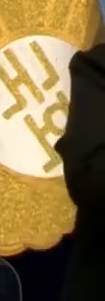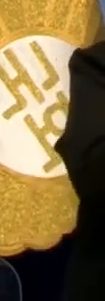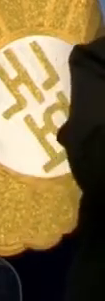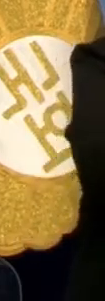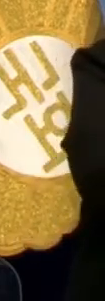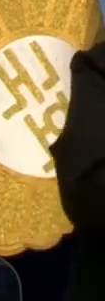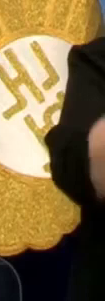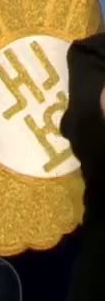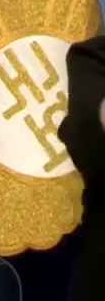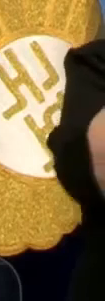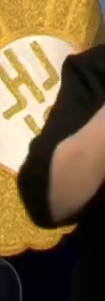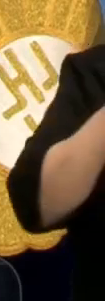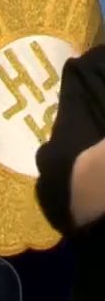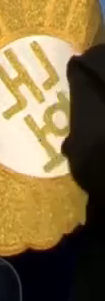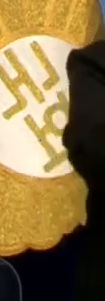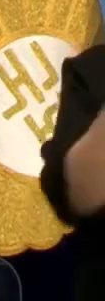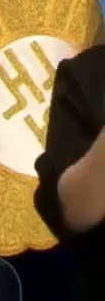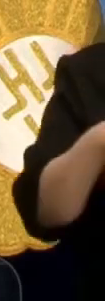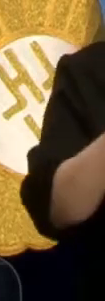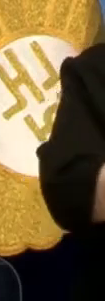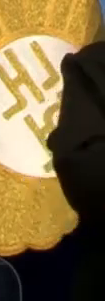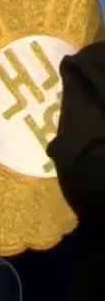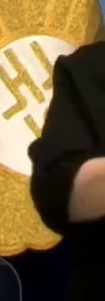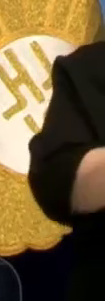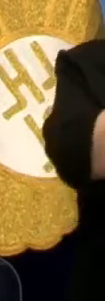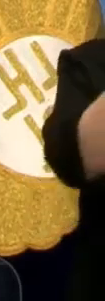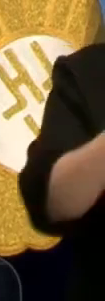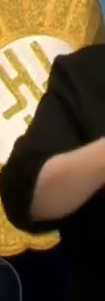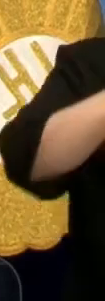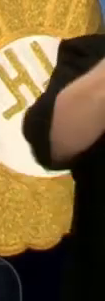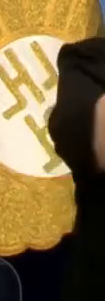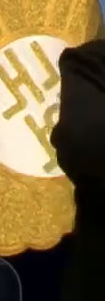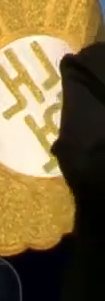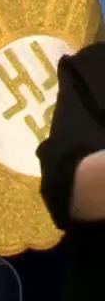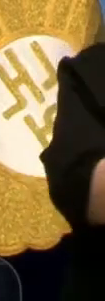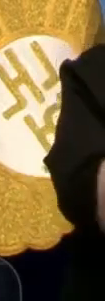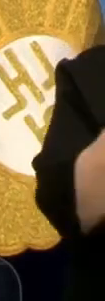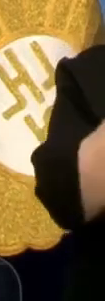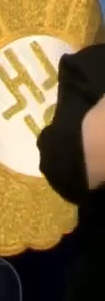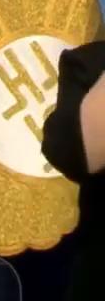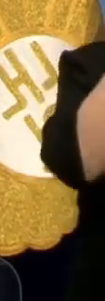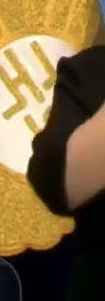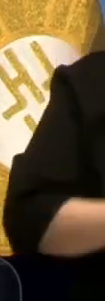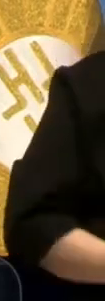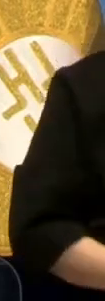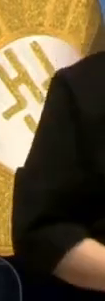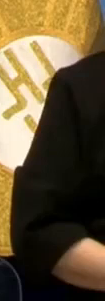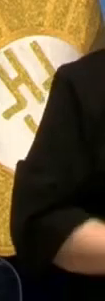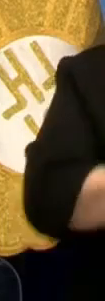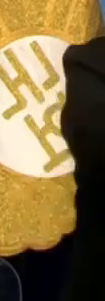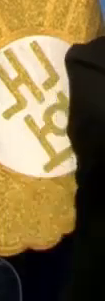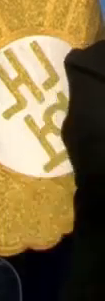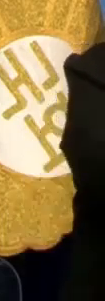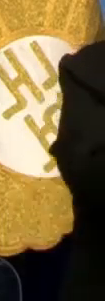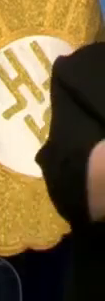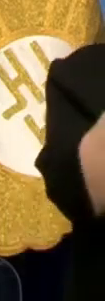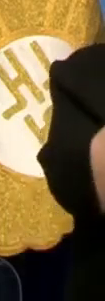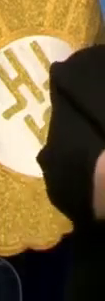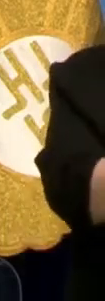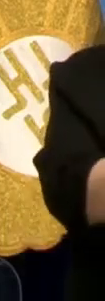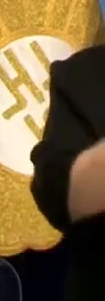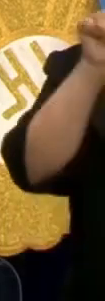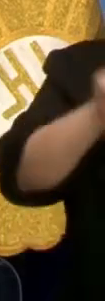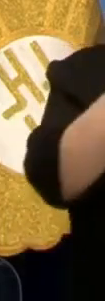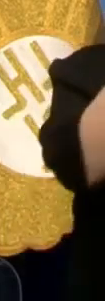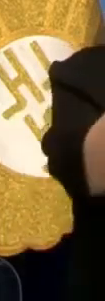지키고 인류와 더불어 함께 살아가는 세상을 만들기 위해 노력해 왔습니다. 동물을 대하는 태도를